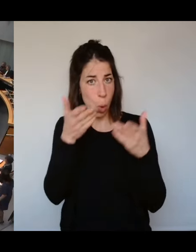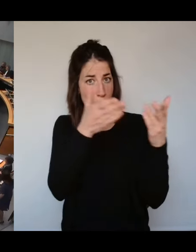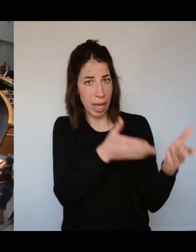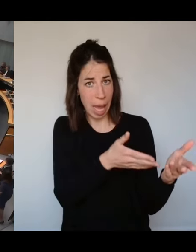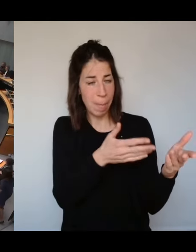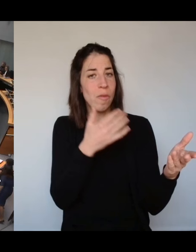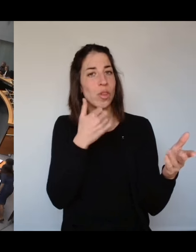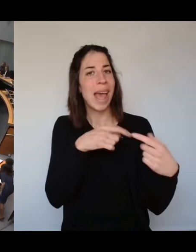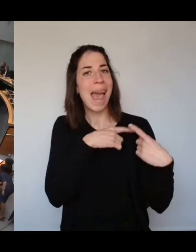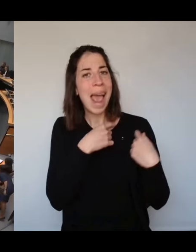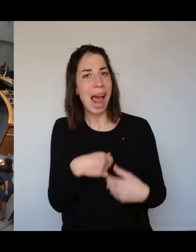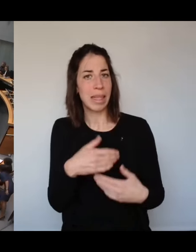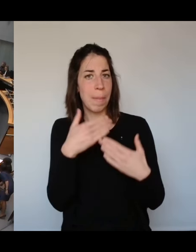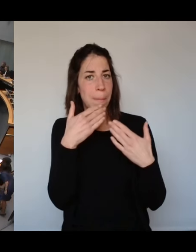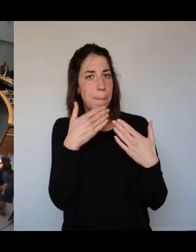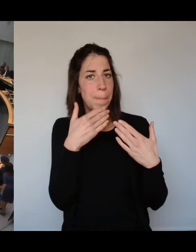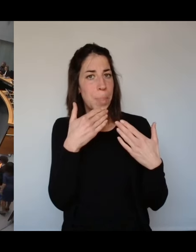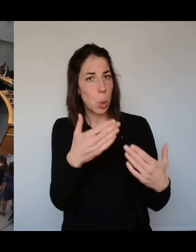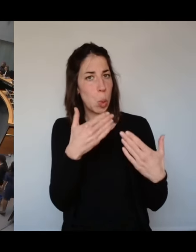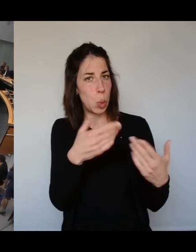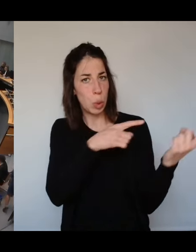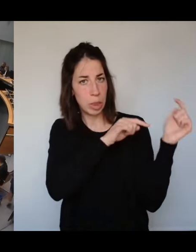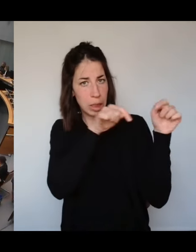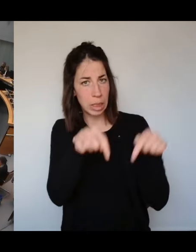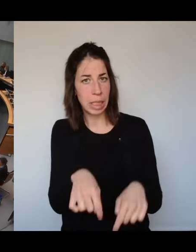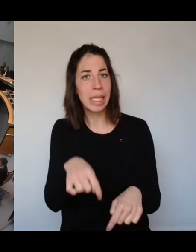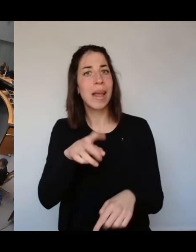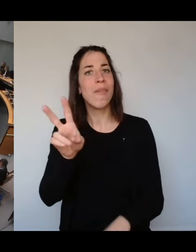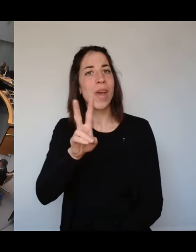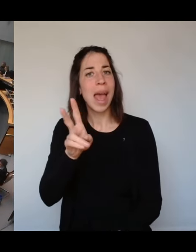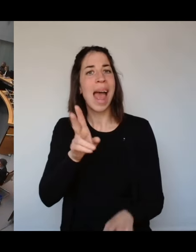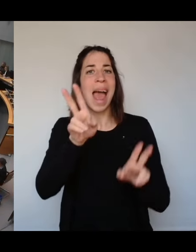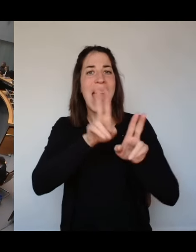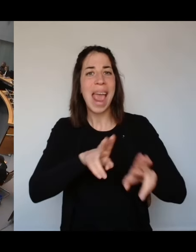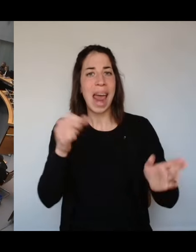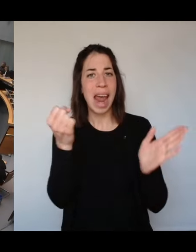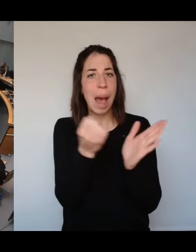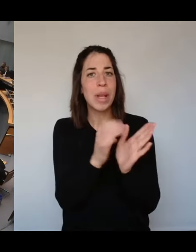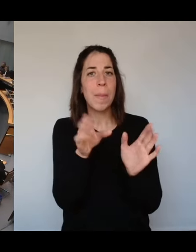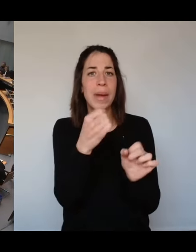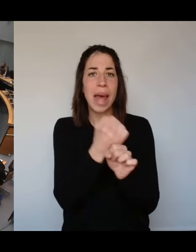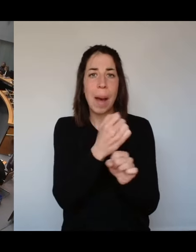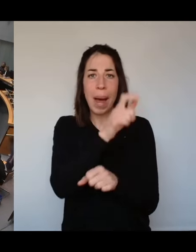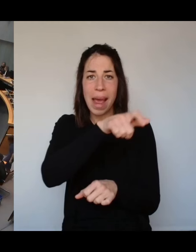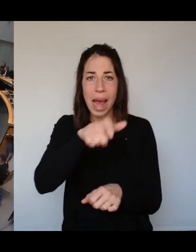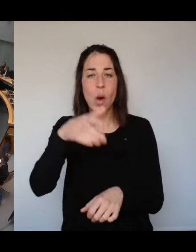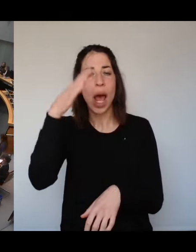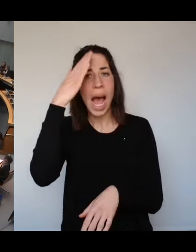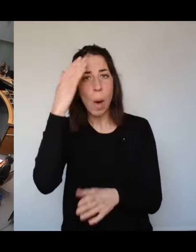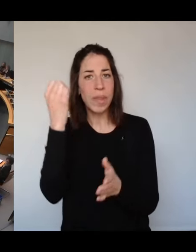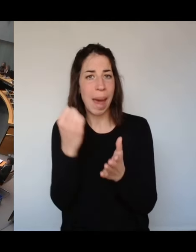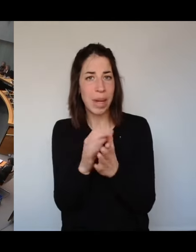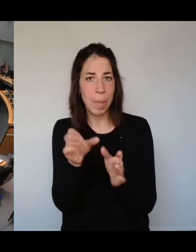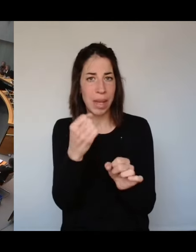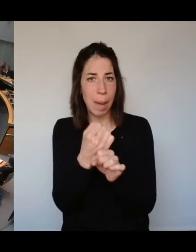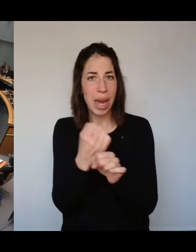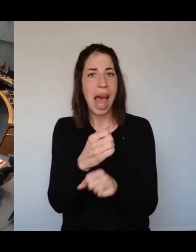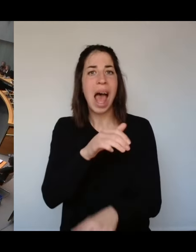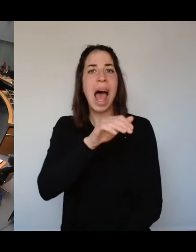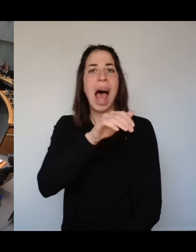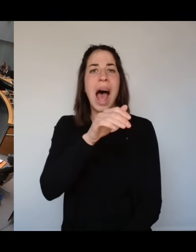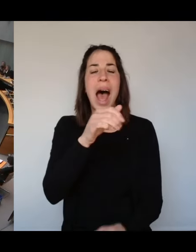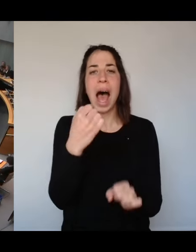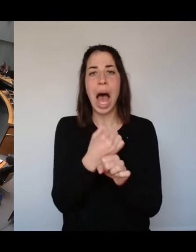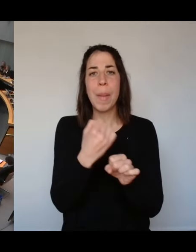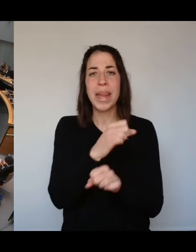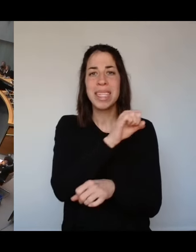und ehrenamtliche Mitarbeiterinnen und Mitarbeiter des Arbeiter-Samariter-Bundes. Herzlich willkommen im Berliner Abgeordnetenhaus. Applaus.